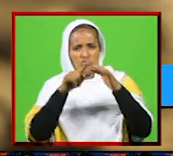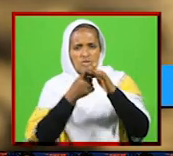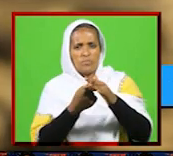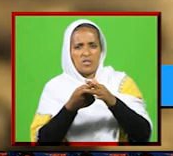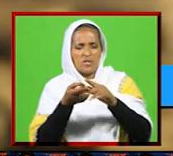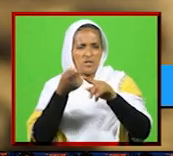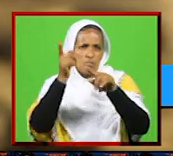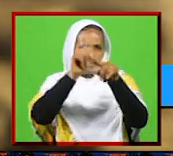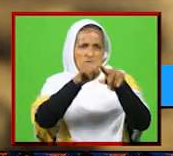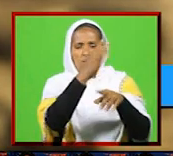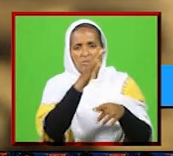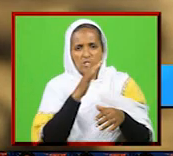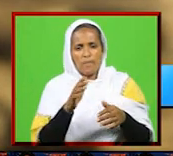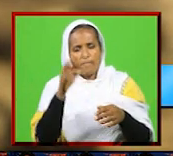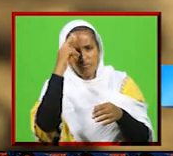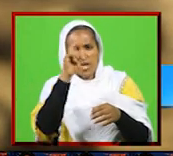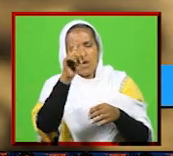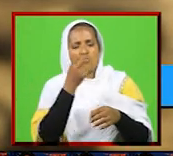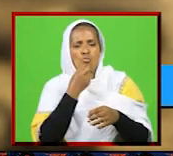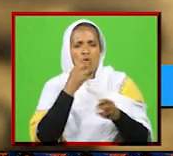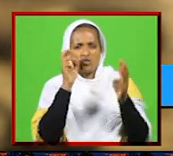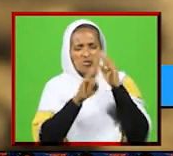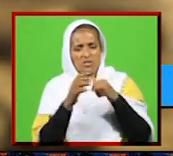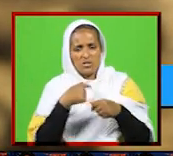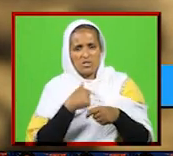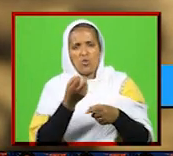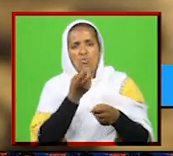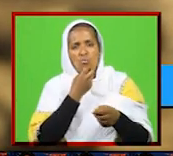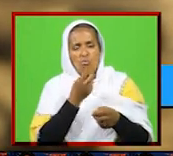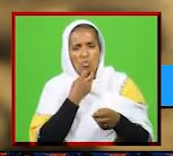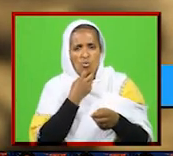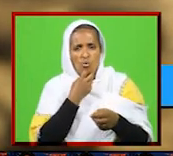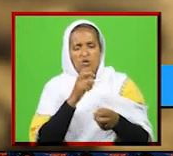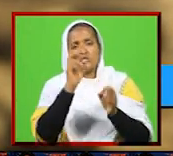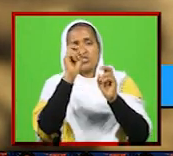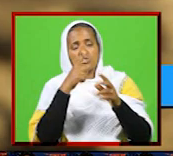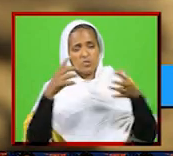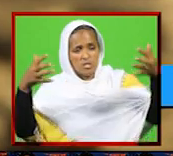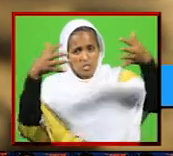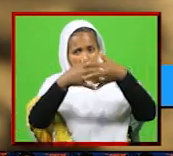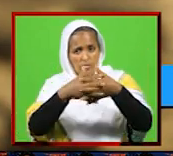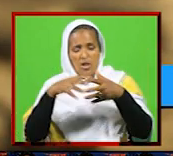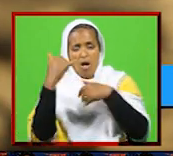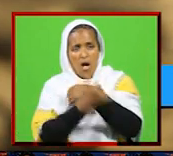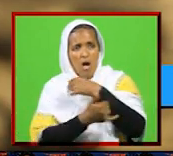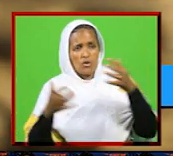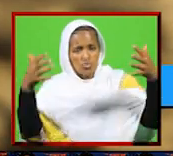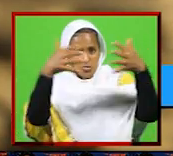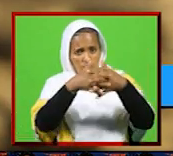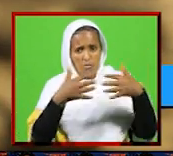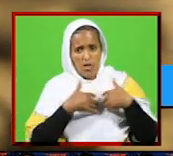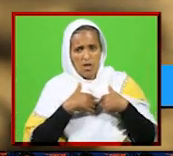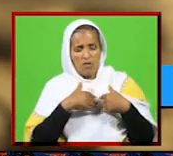ስለደከመኝ በእውነቱ ካሁን ጀምሬ የምመለስ አይመስለኝም። ለምን አንድ የውሃ ችግር አለ። እኔ ውሃ እሺ ብሎ የሚተባበረኝ